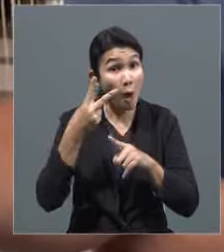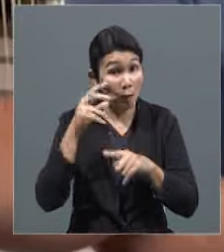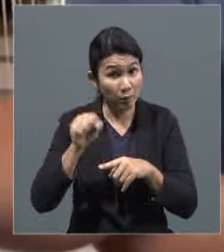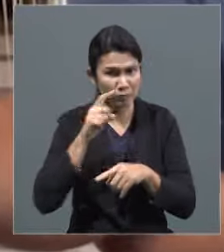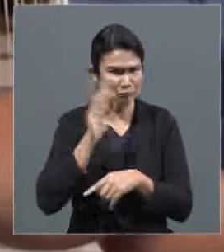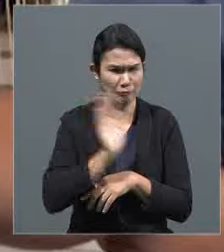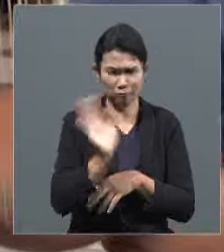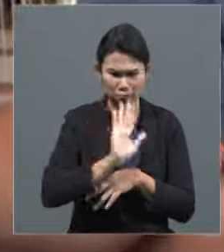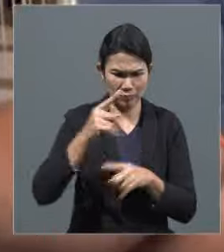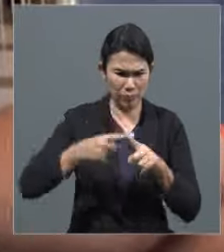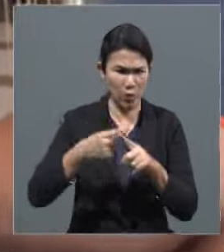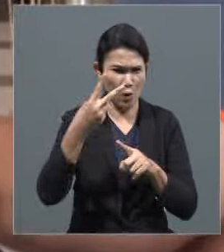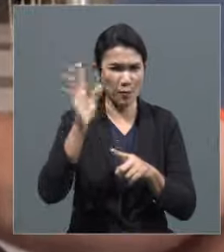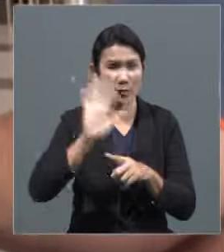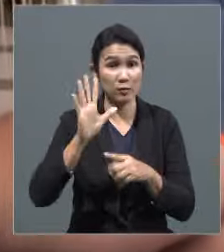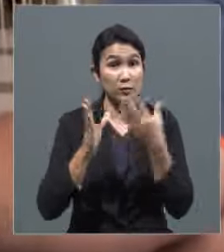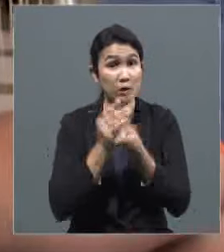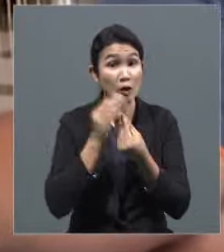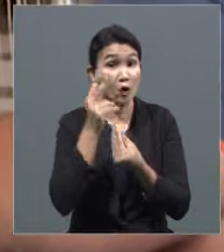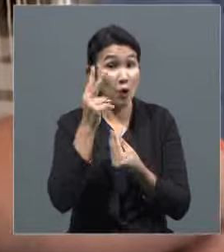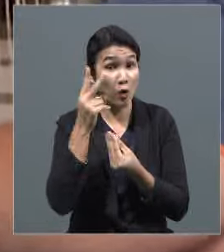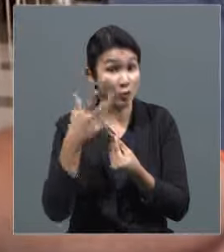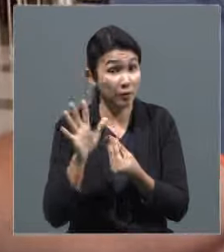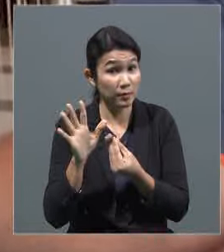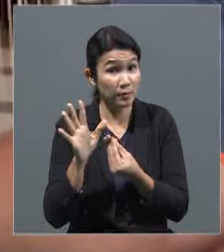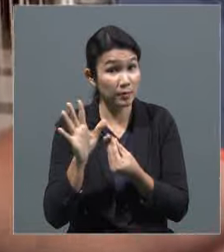คะ ไม่ใช่ครับไม่ใช ่เดือน2สัปดาห์จะเสร็จไหมคะ